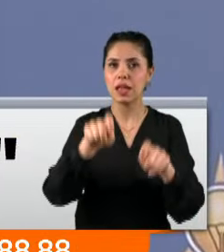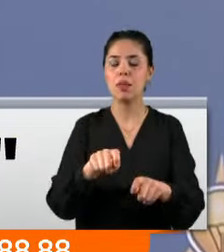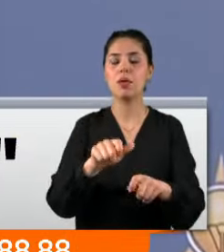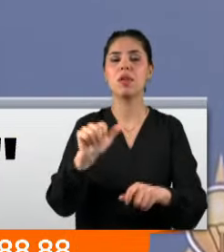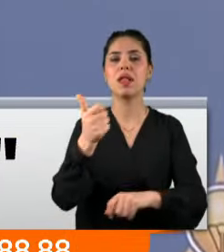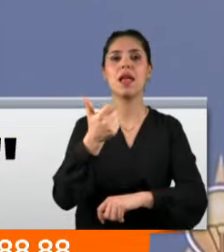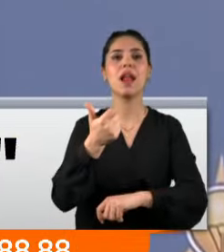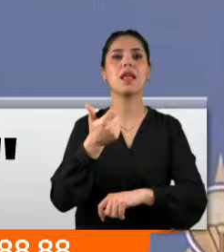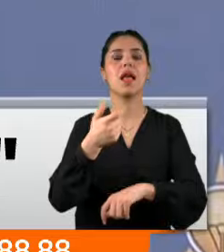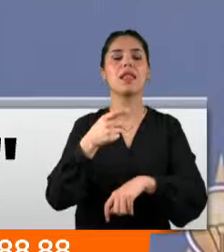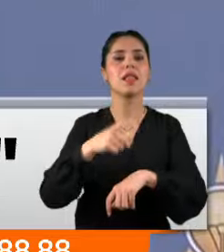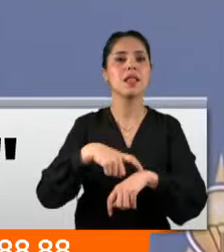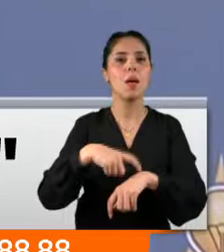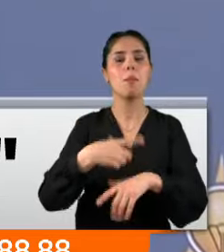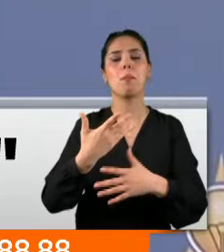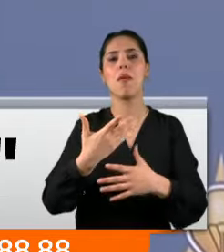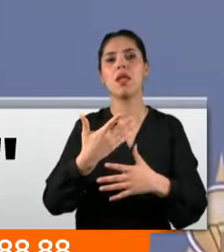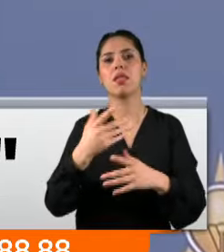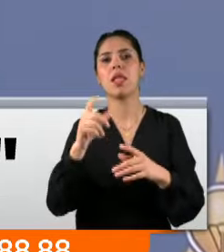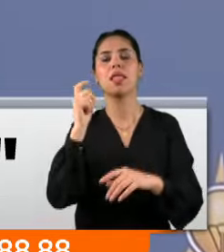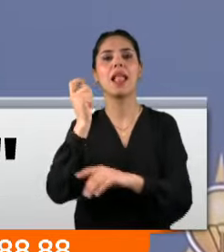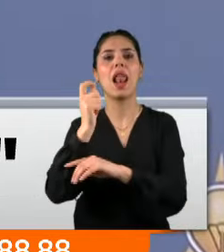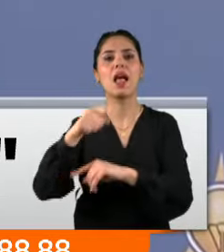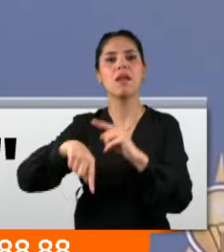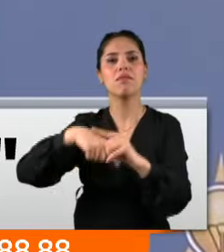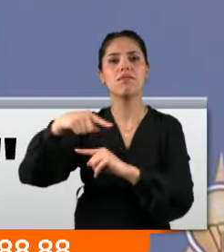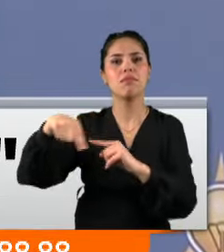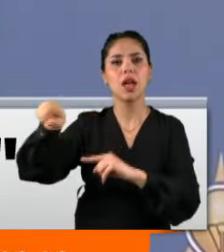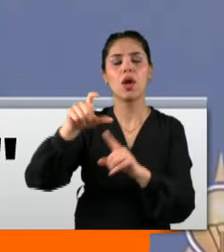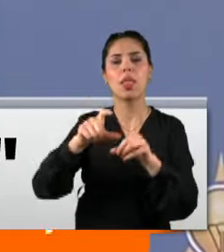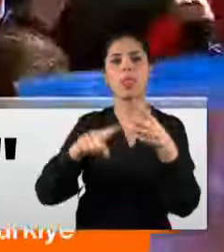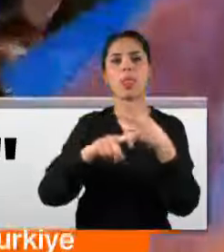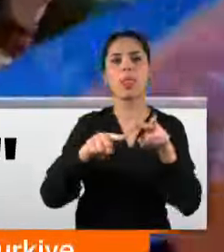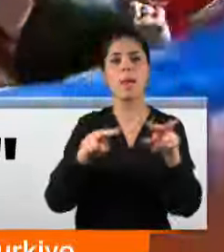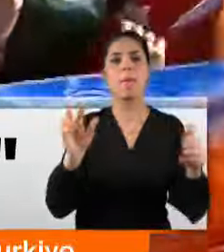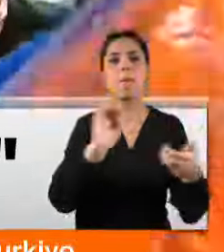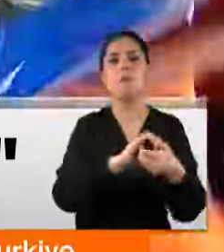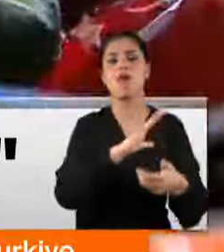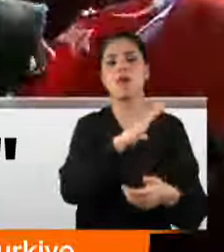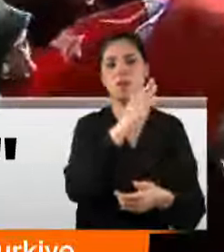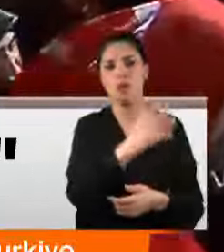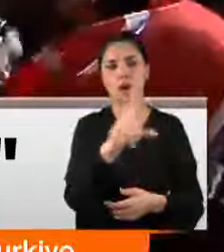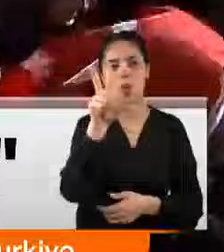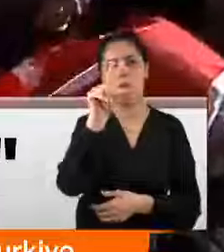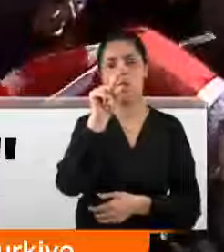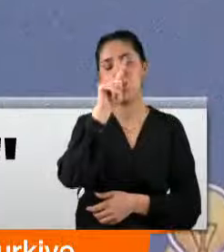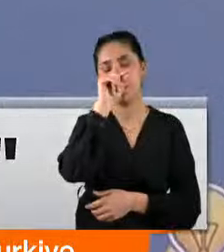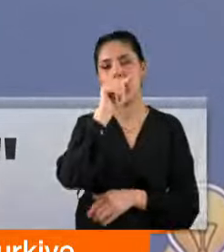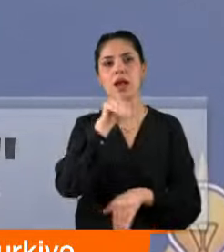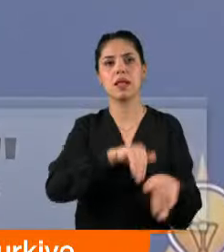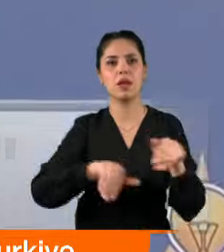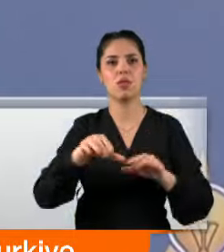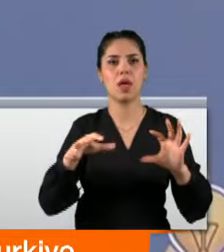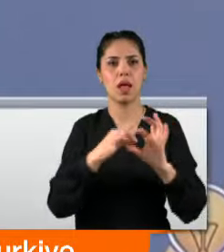vakit delege avlarında, demle pazarlıkta. Sözü 31 Mart seçimlerine getirdi.